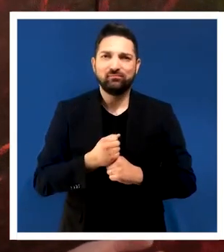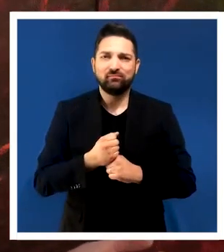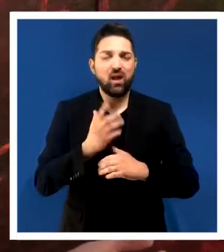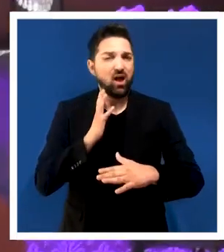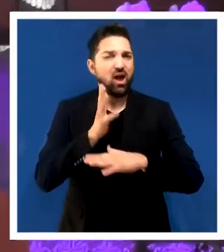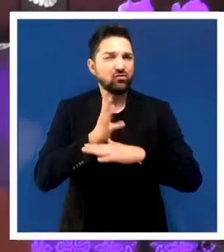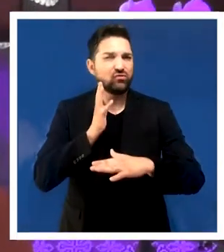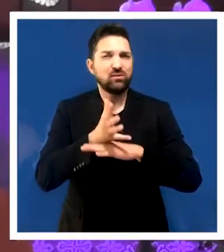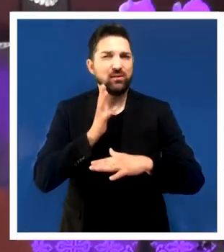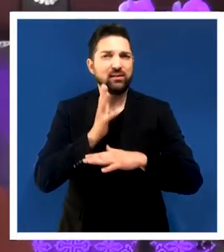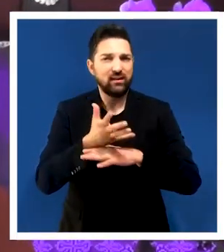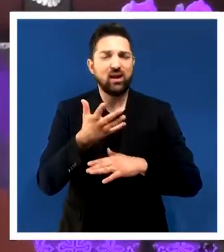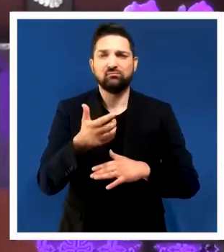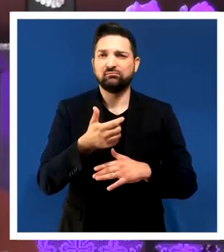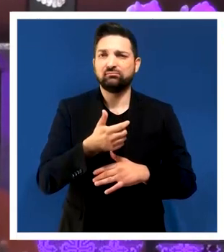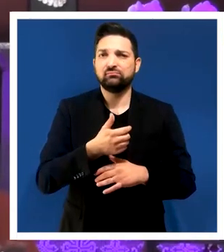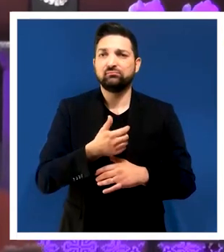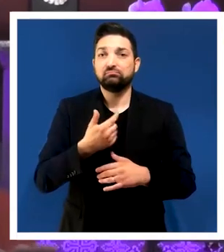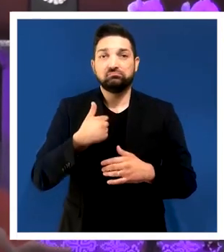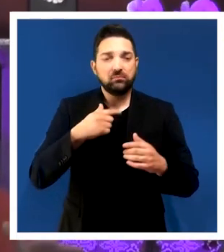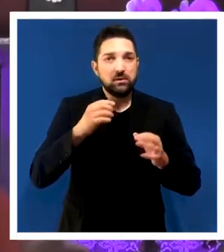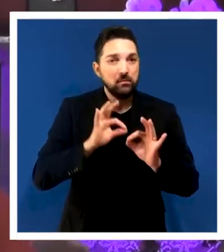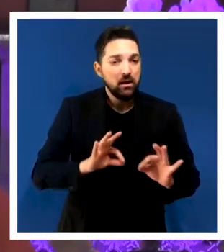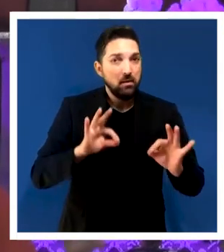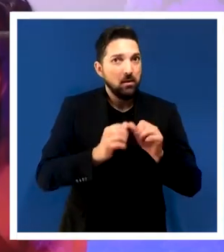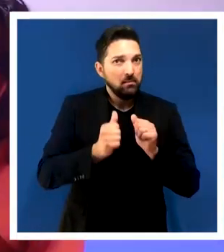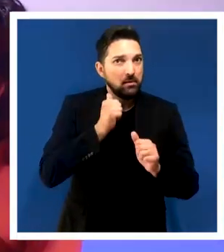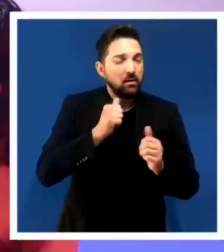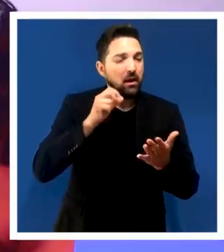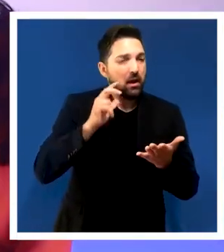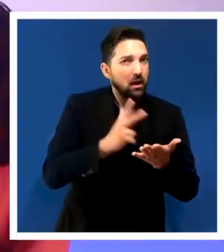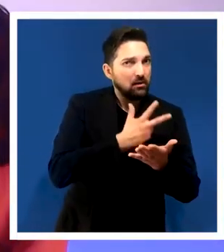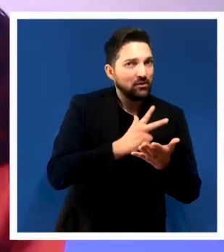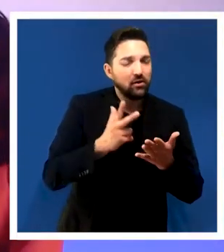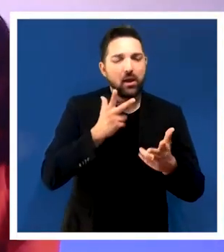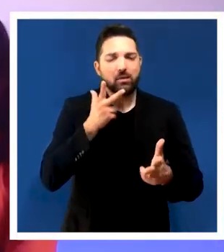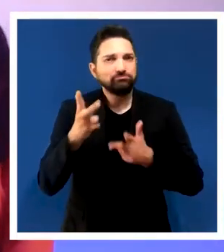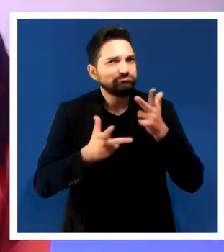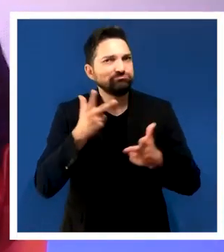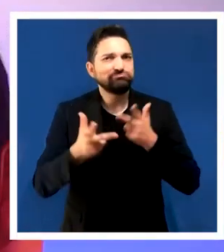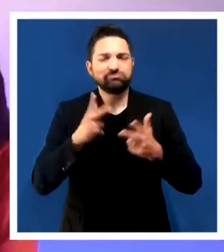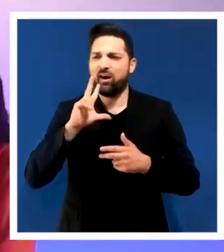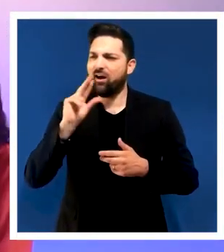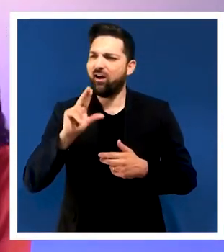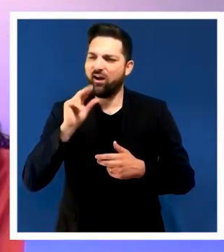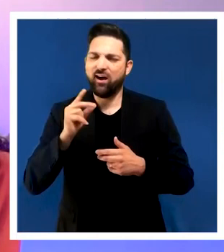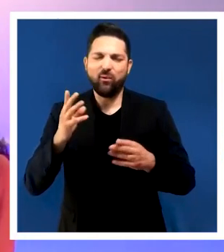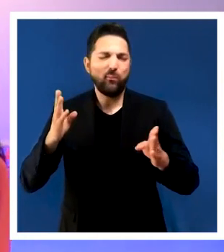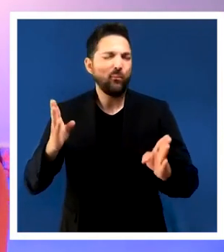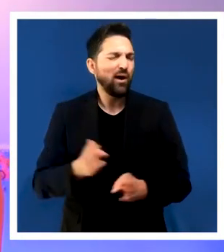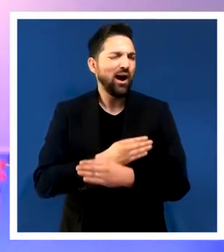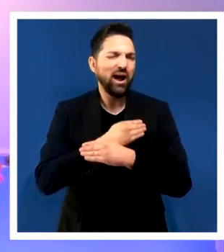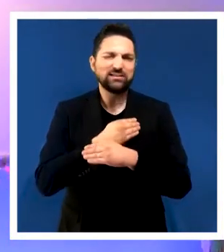giusta interpretazione, preparazione, maestria è possibile eseguire vocalmente qualsiasi